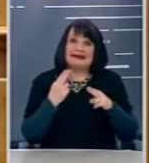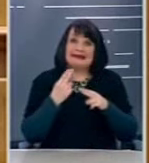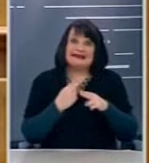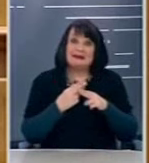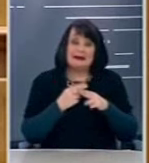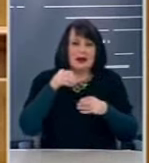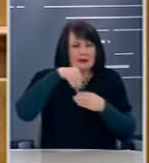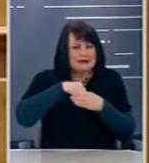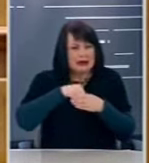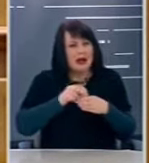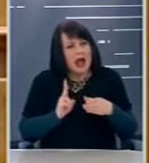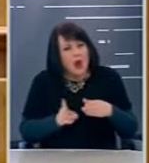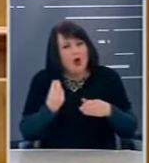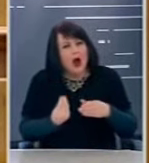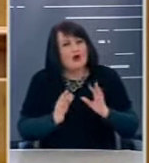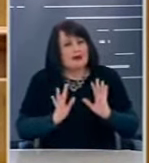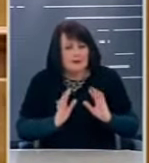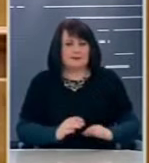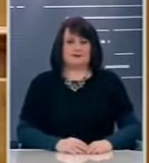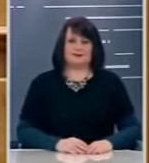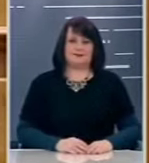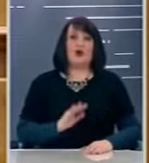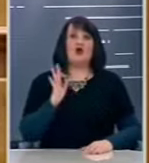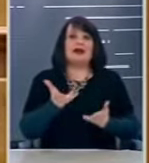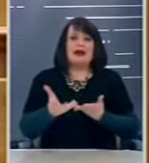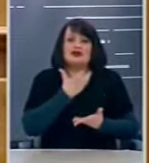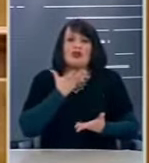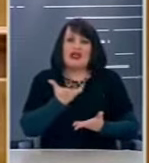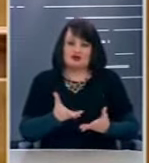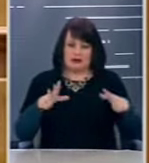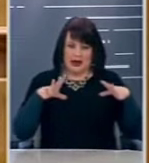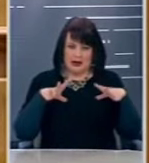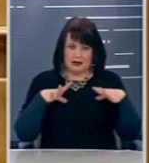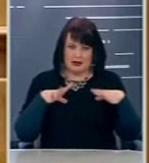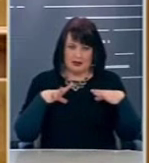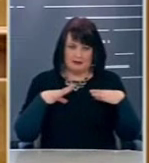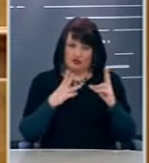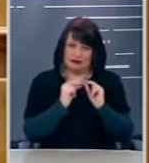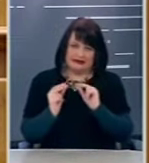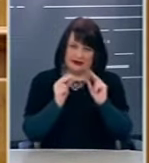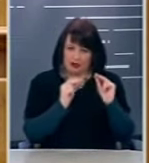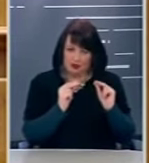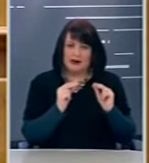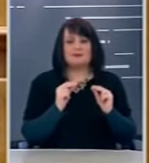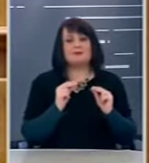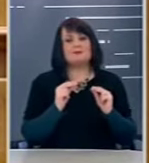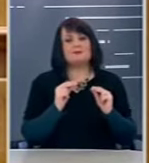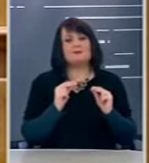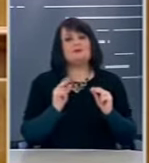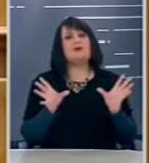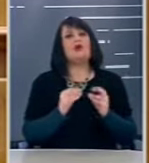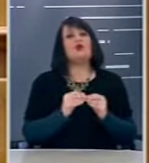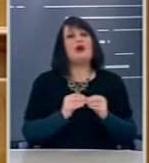διάβολος. Ο δημοσιονομικός χώρος για τον οποίο γίνεται λόγος αφορά